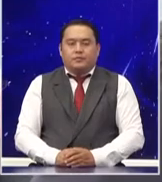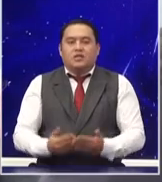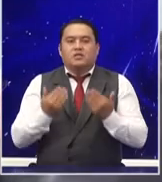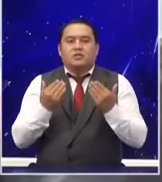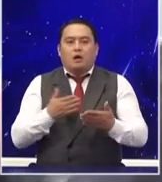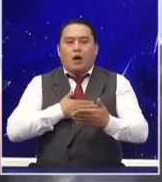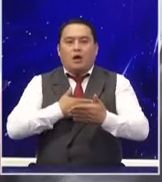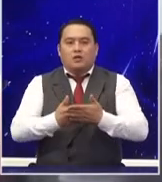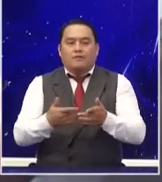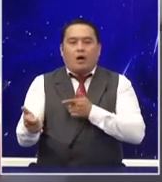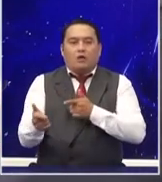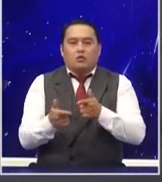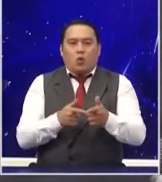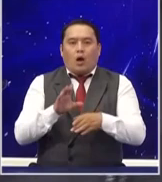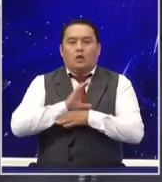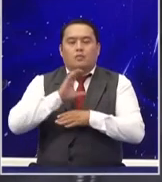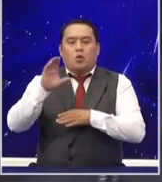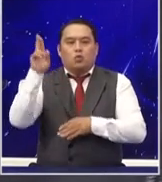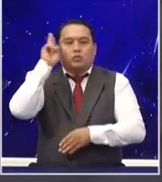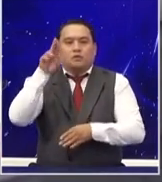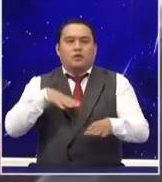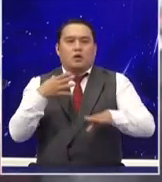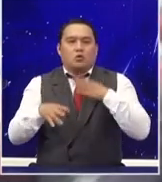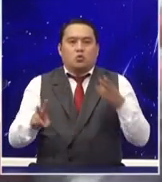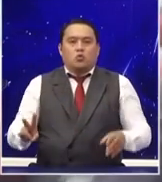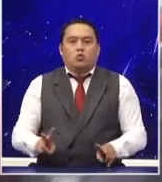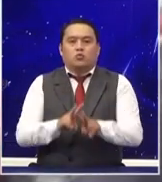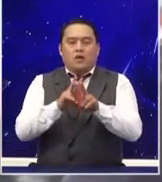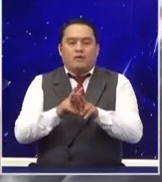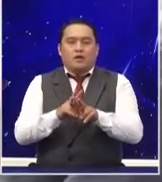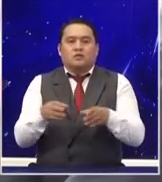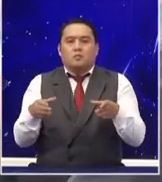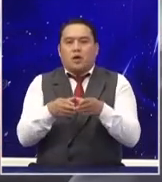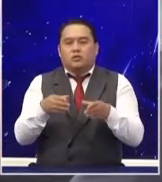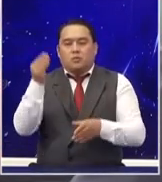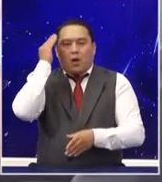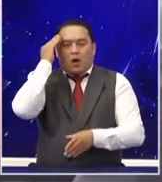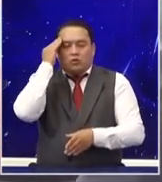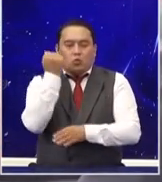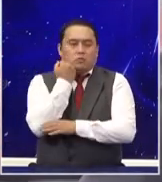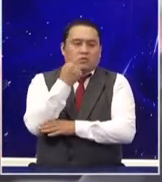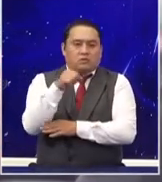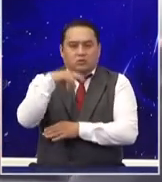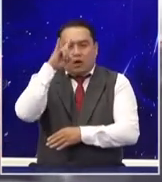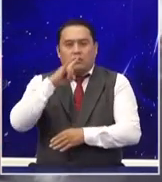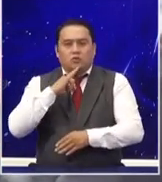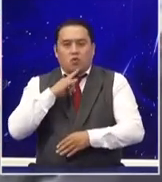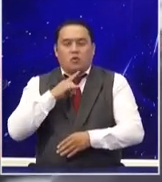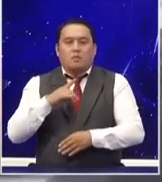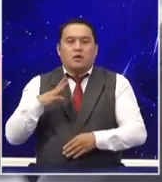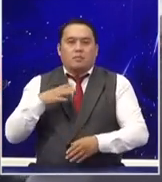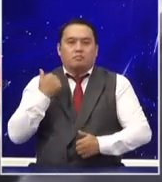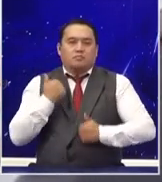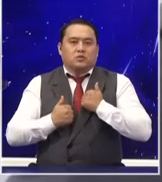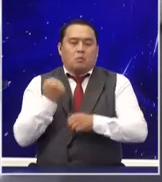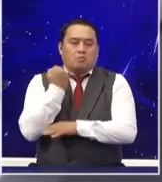Сейчас активно готовимся. Борцы отправляются на учебно-тренировочный сбор в Нур-Султан. У нас целый ряд спортсменов, способных завоевать чемпионат Казахстана, которые уже становились